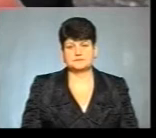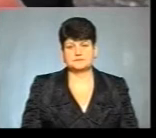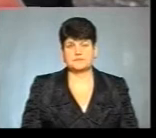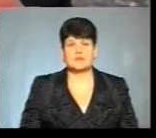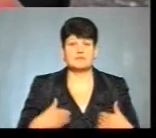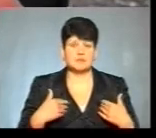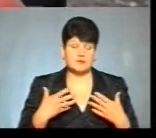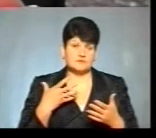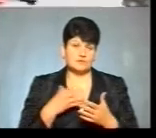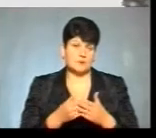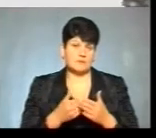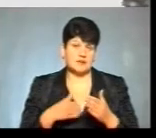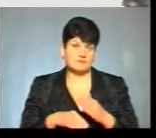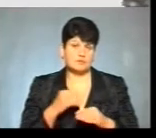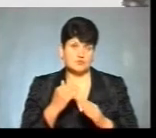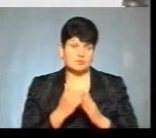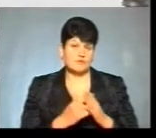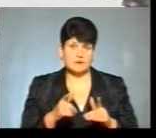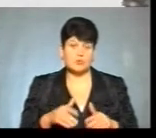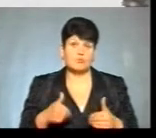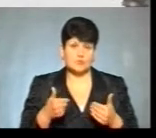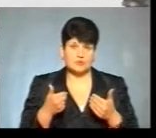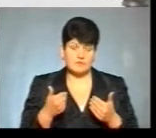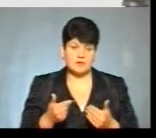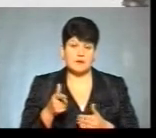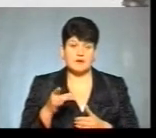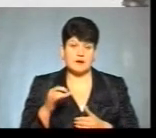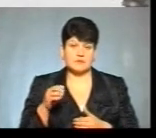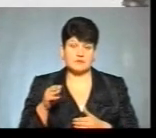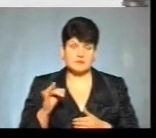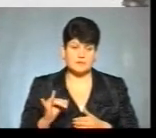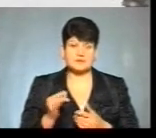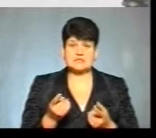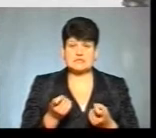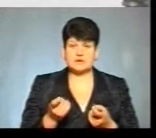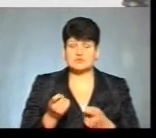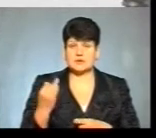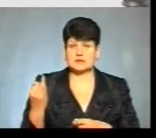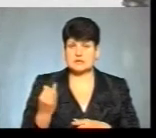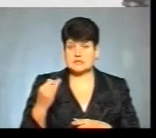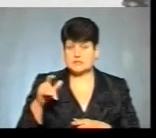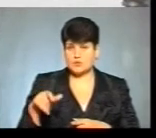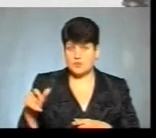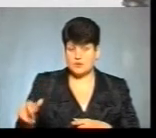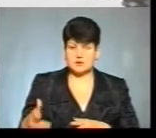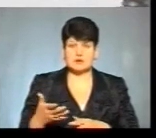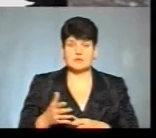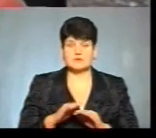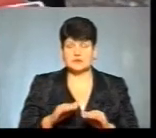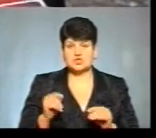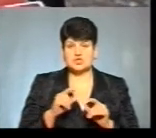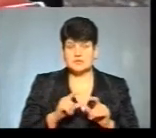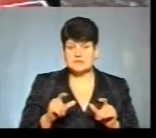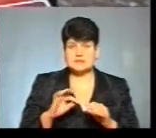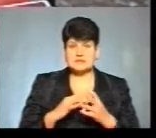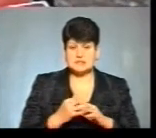Вітаю. В своїй передвиборчій програмі ви пропонували через грантові програми залучати істориків, краєзнавців, учнів сільських шкіл для